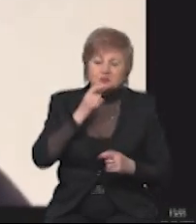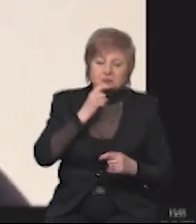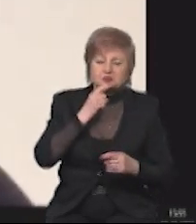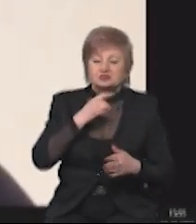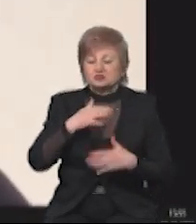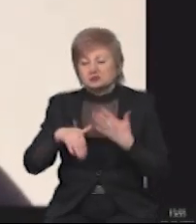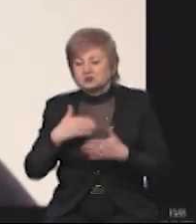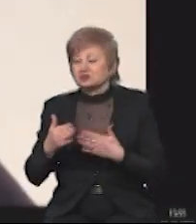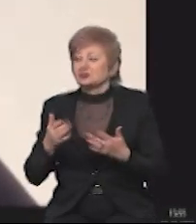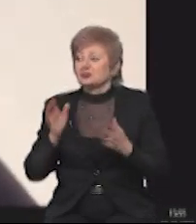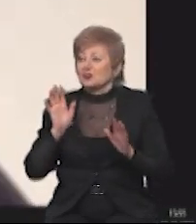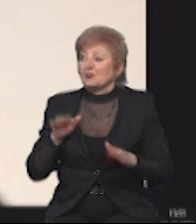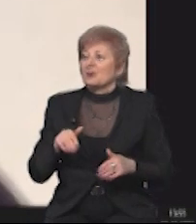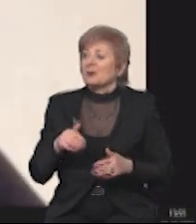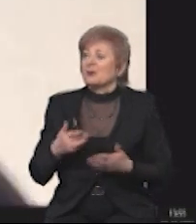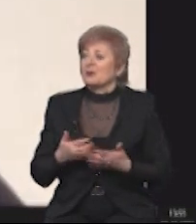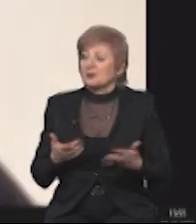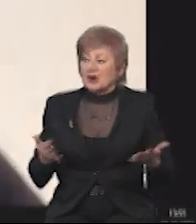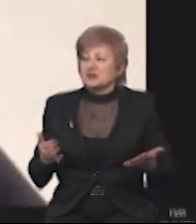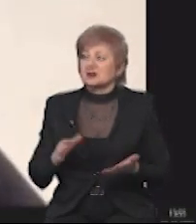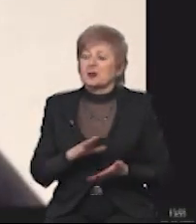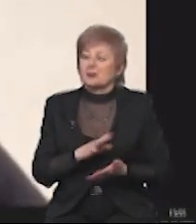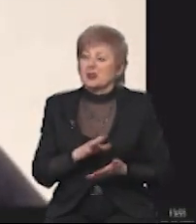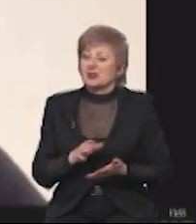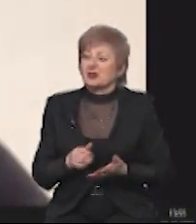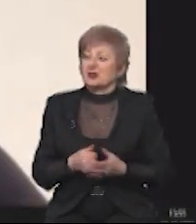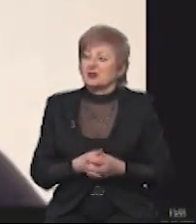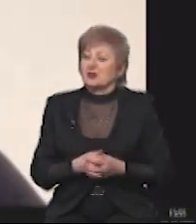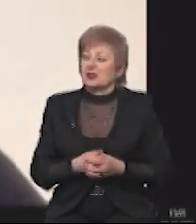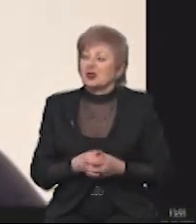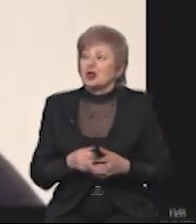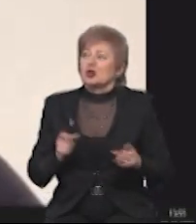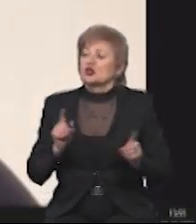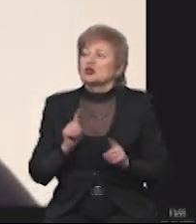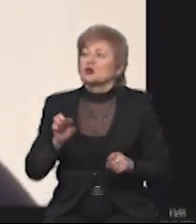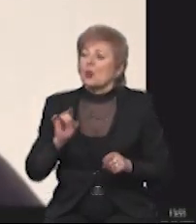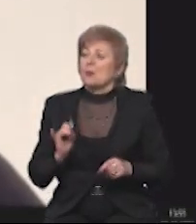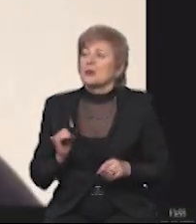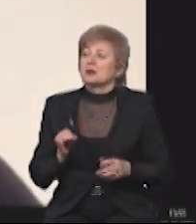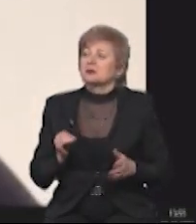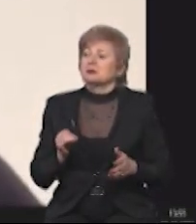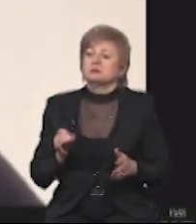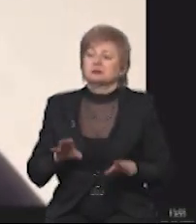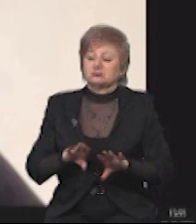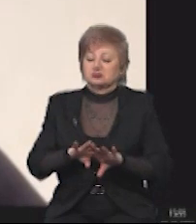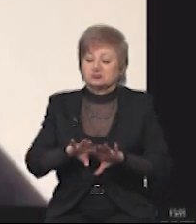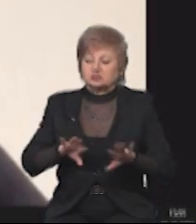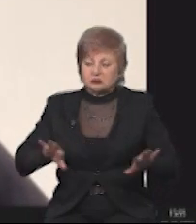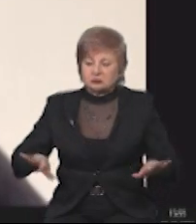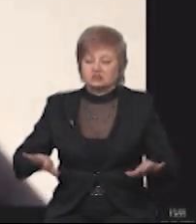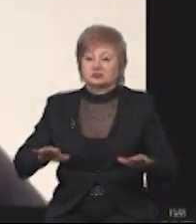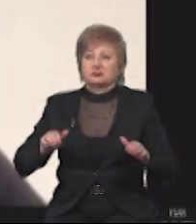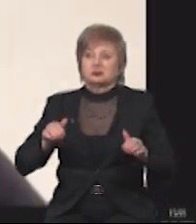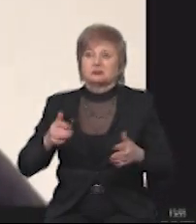от армии, даже армию сюда заводили для того, чтобы рассредоточить рынок у нас